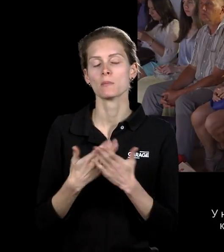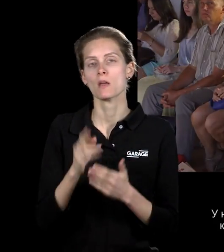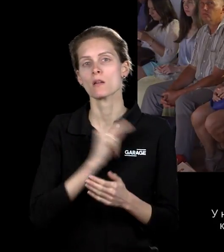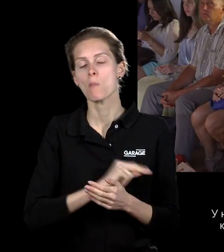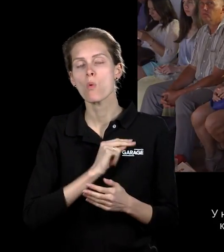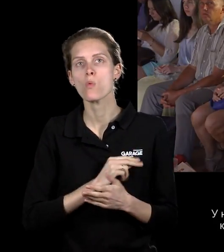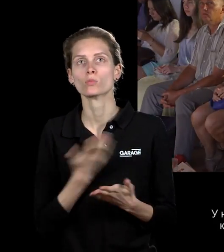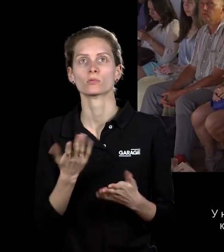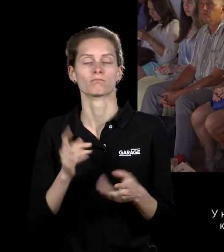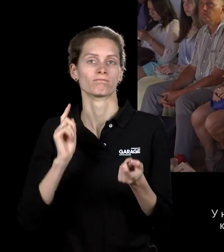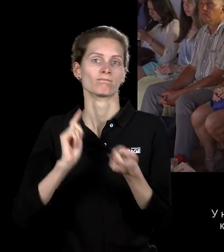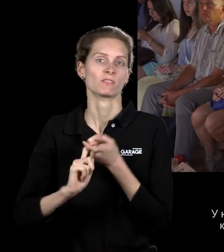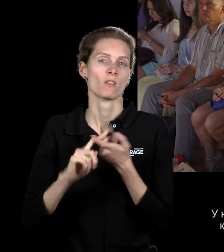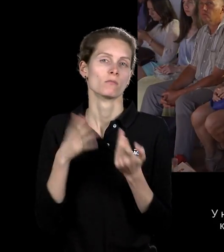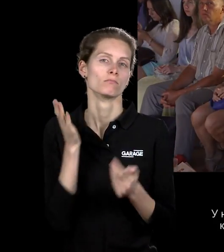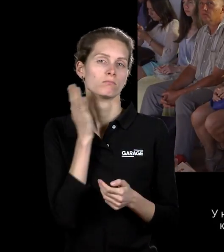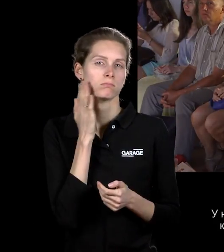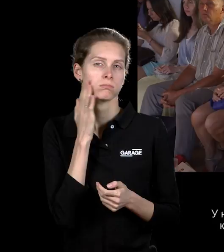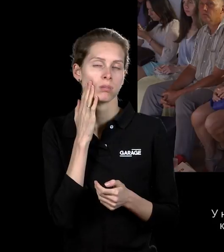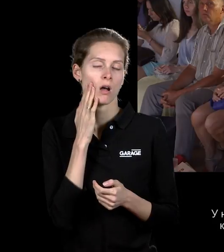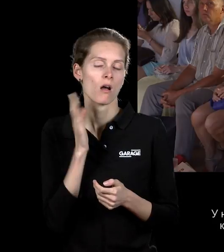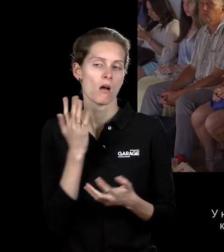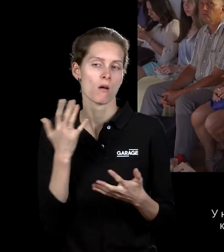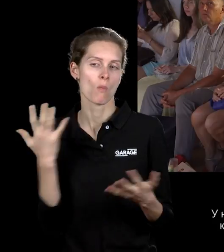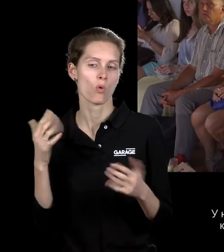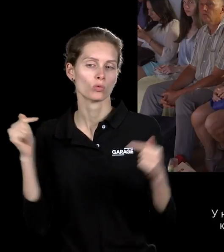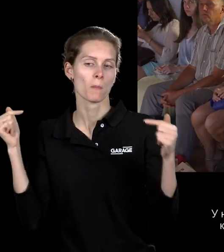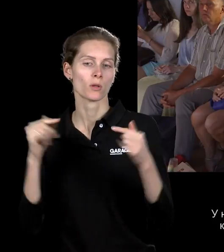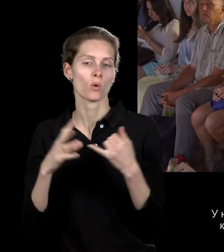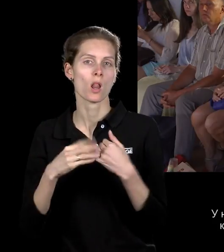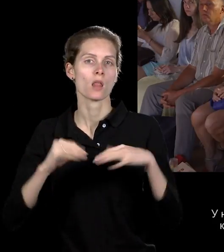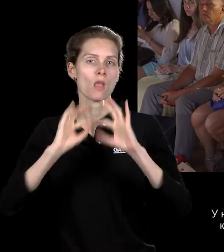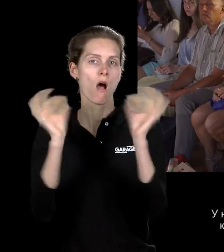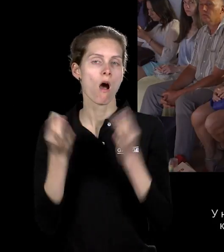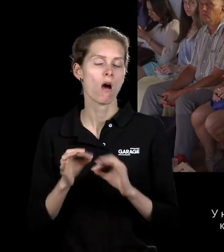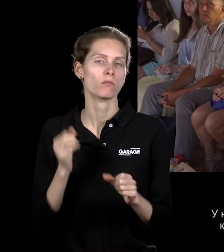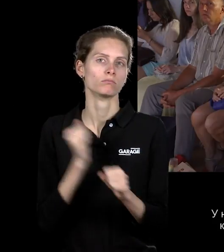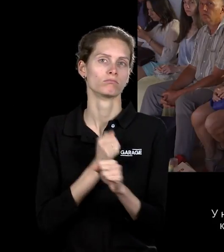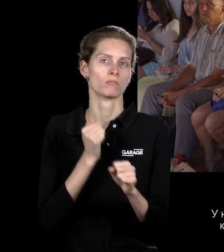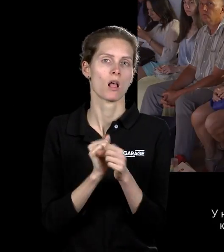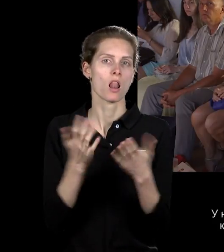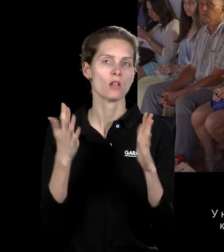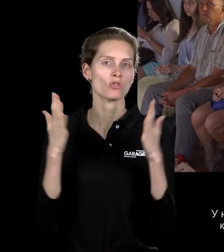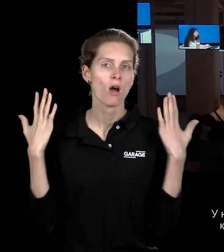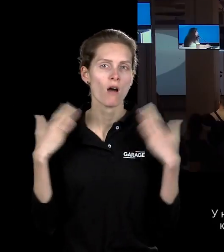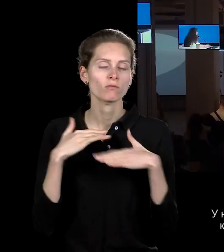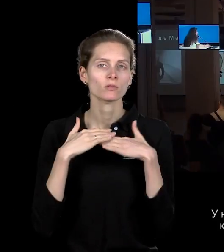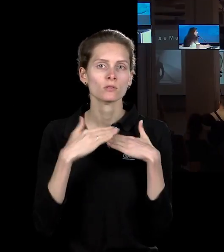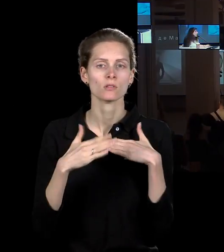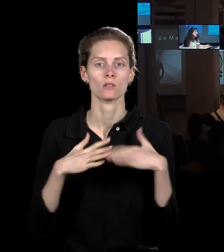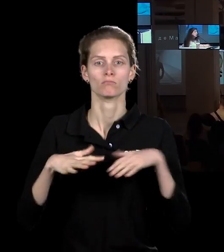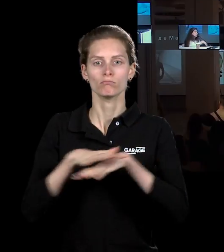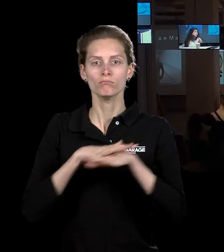были работы, связанные, которые можно условно говоря классифицировать как ленд-арт, это создание неких ландшафтов, создание некой среды